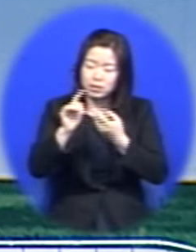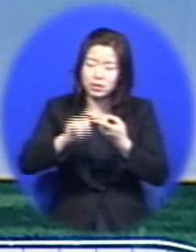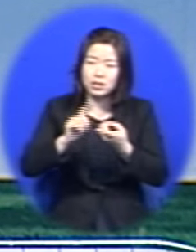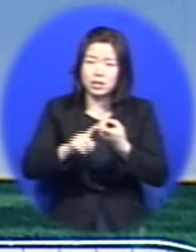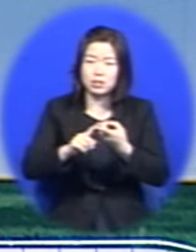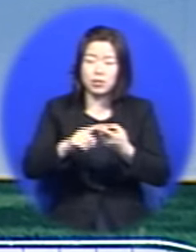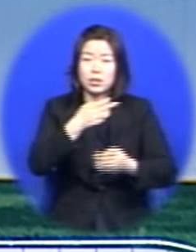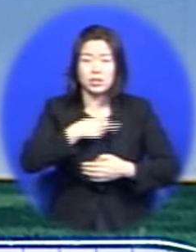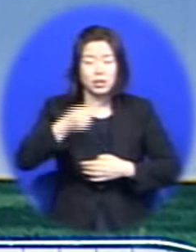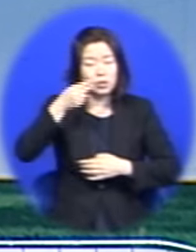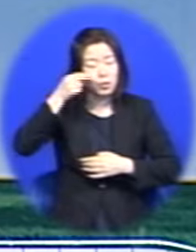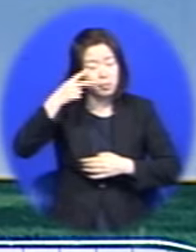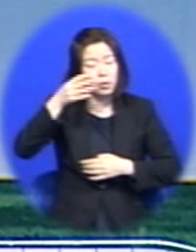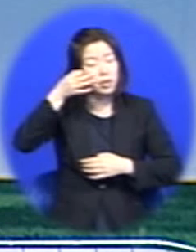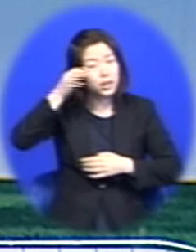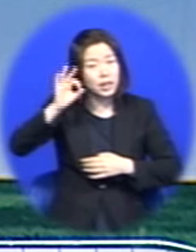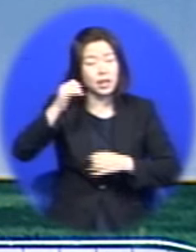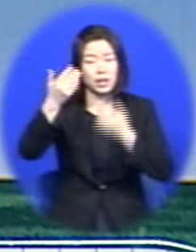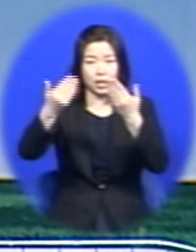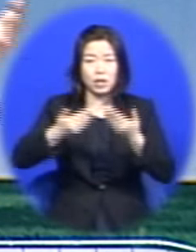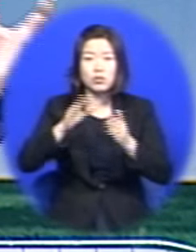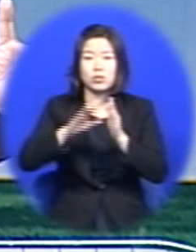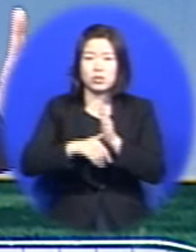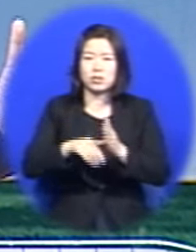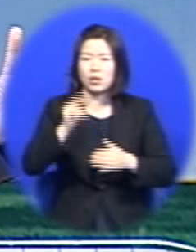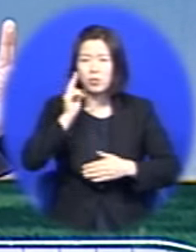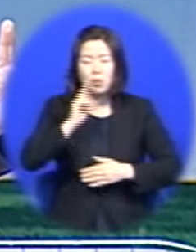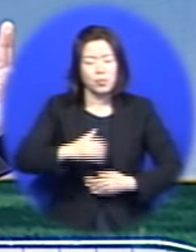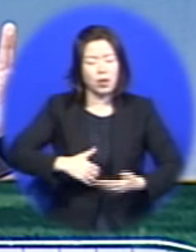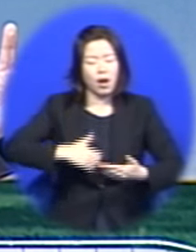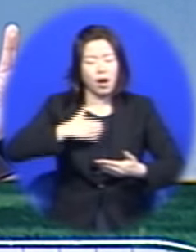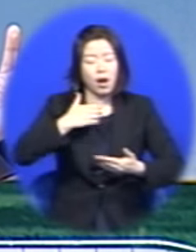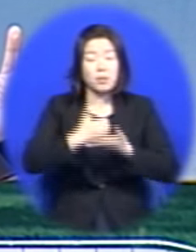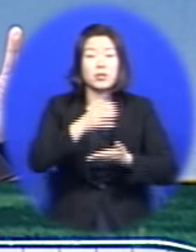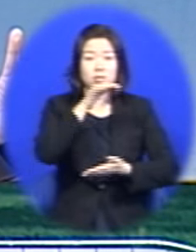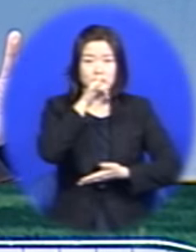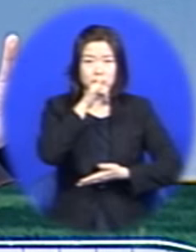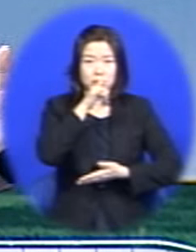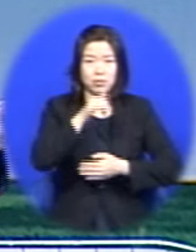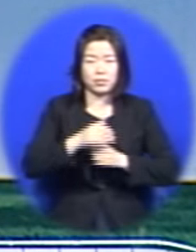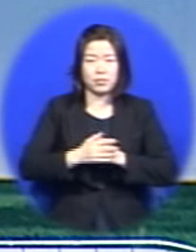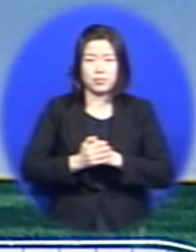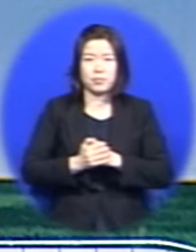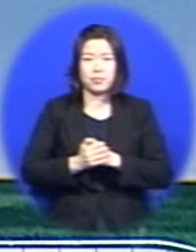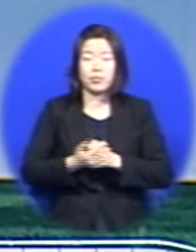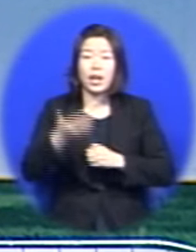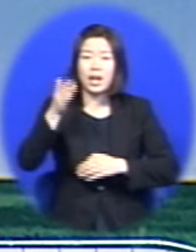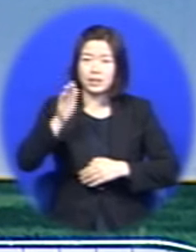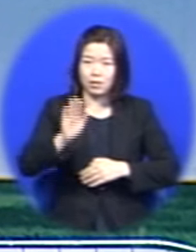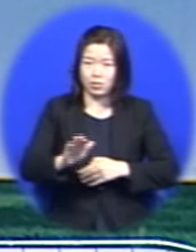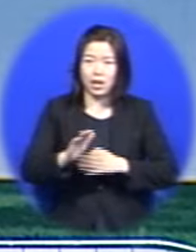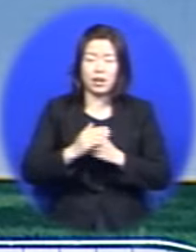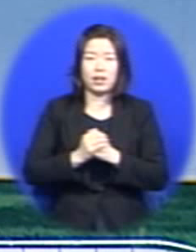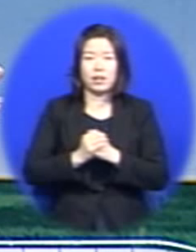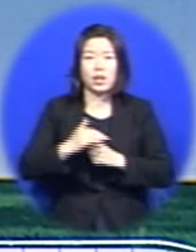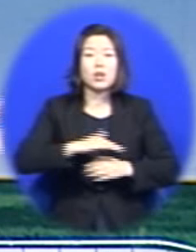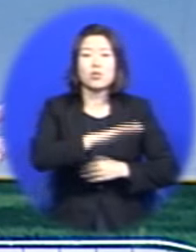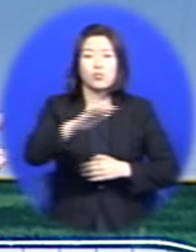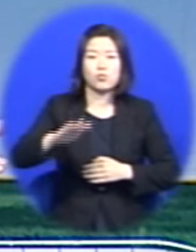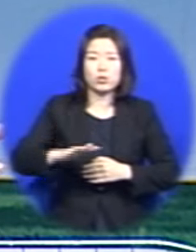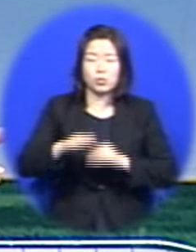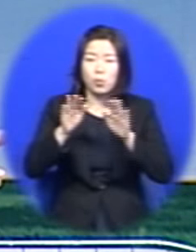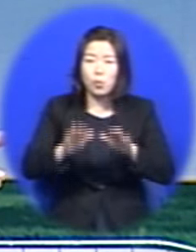사도 바울에게 깨닫게 하셨을 때 너무너무 감격스러웠어요. 그러나 우리도